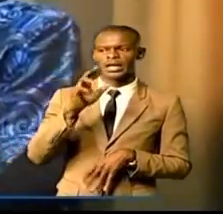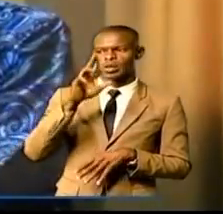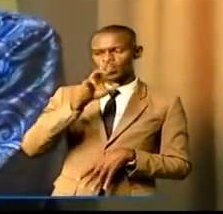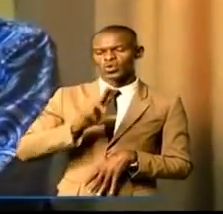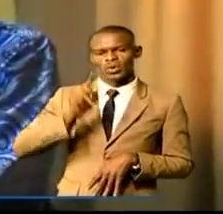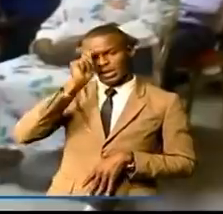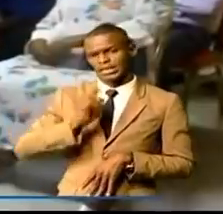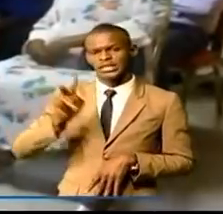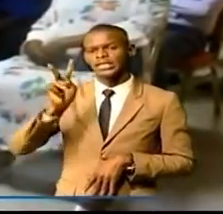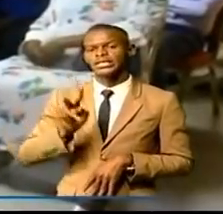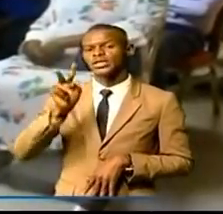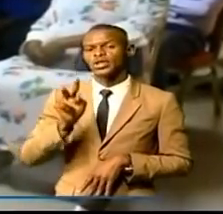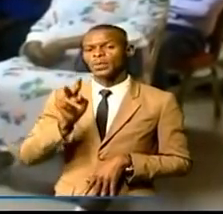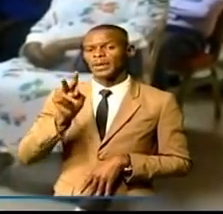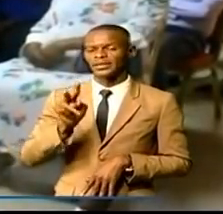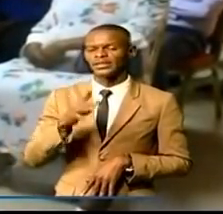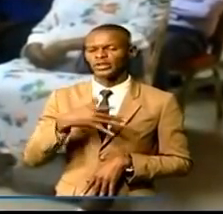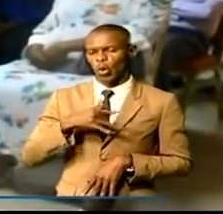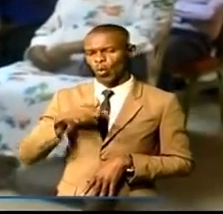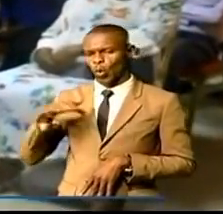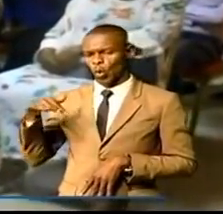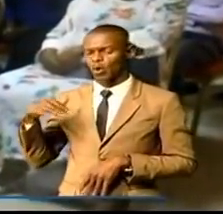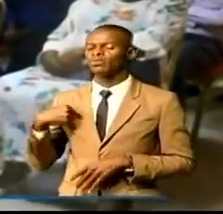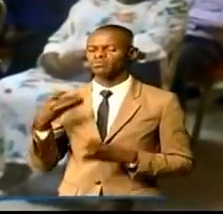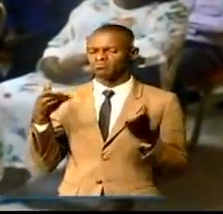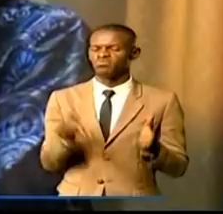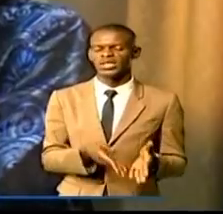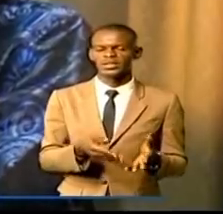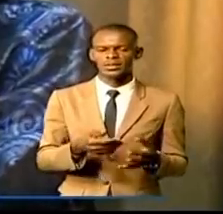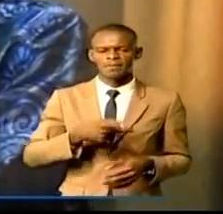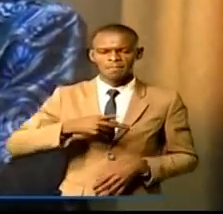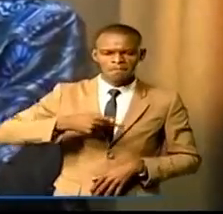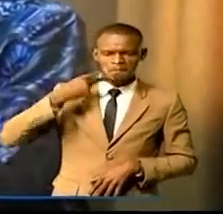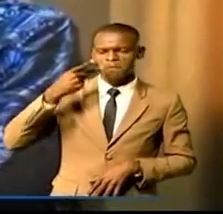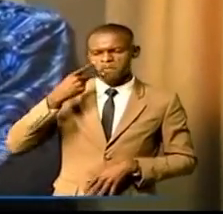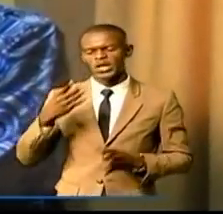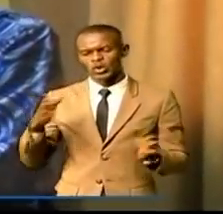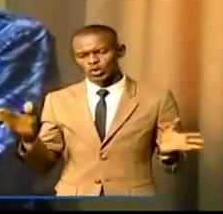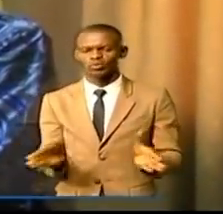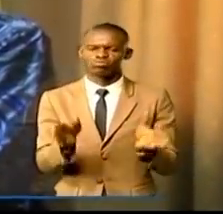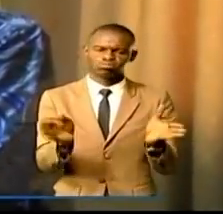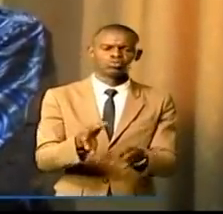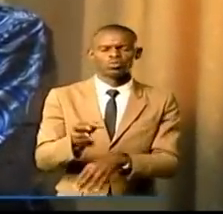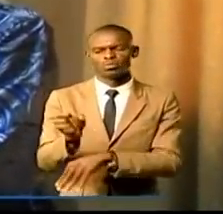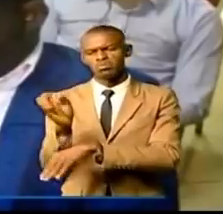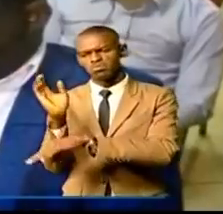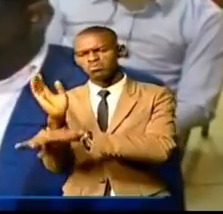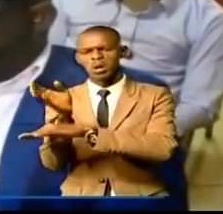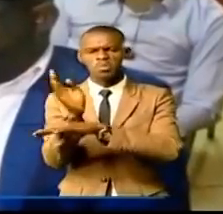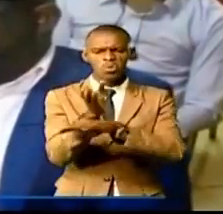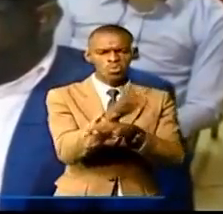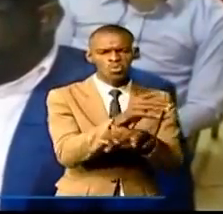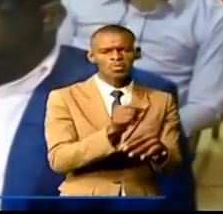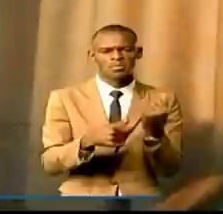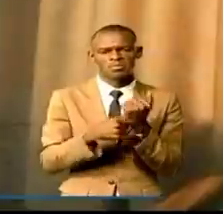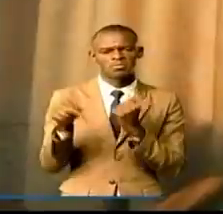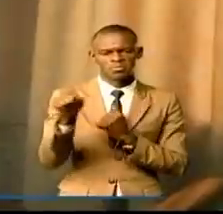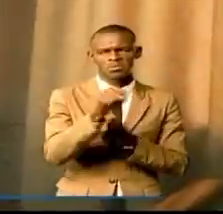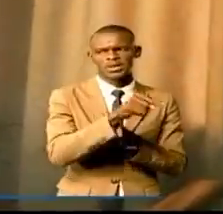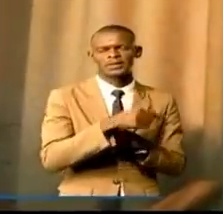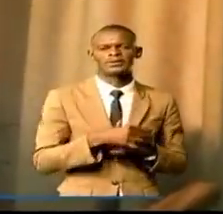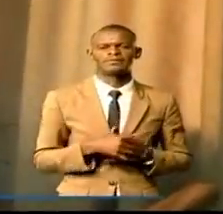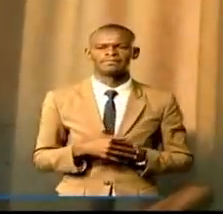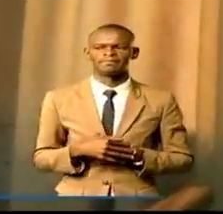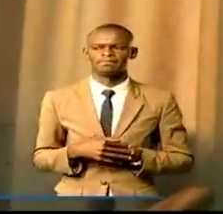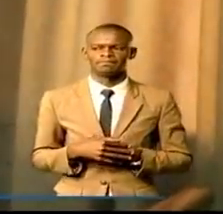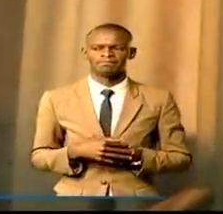Kabouya Chilumba, a eu quelques mots justes pour encourager et prodiguer des sages conseils aux membres de cette structure, des jeunes médecins. Il